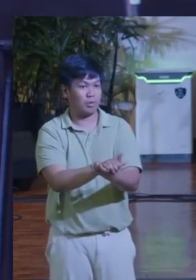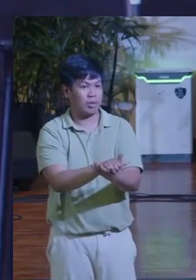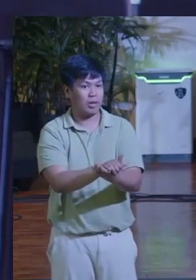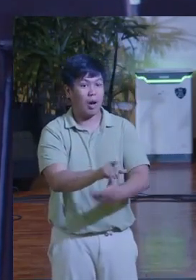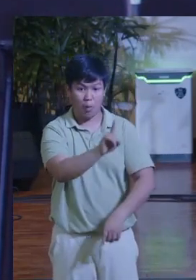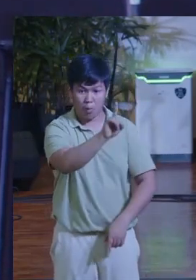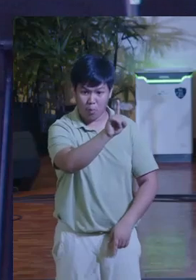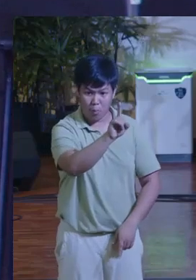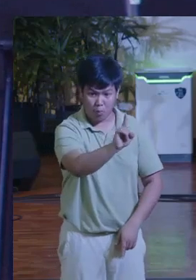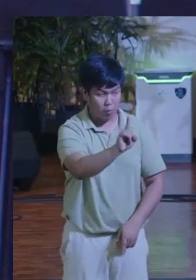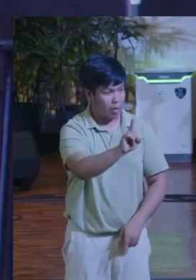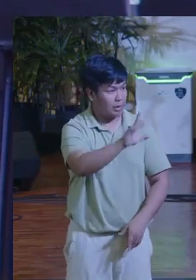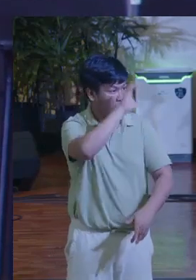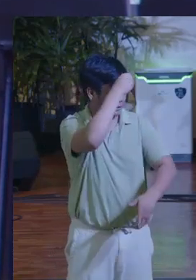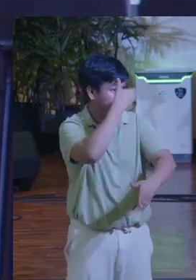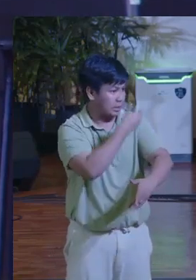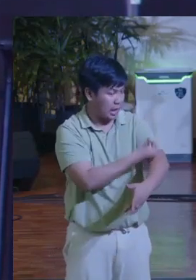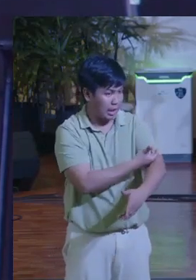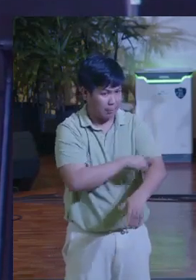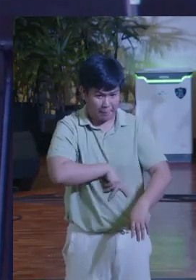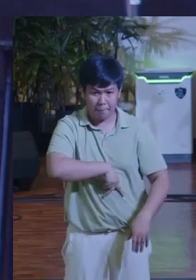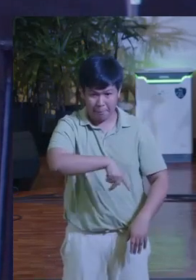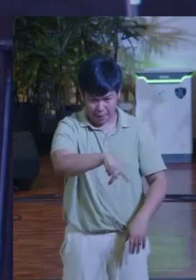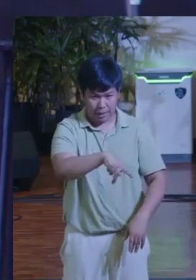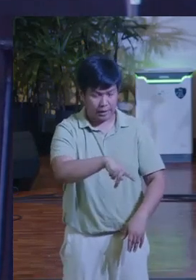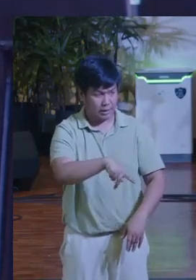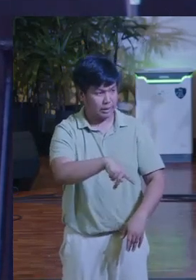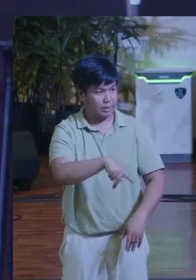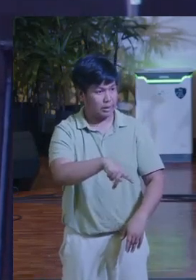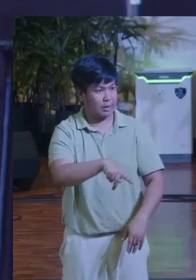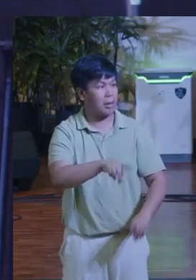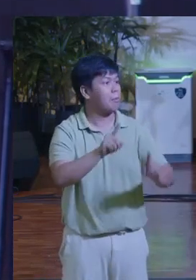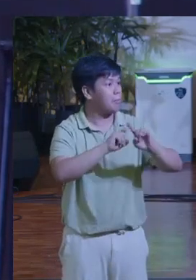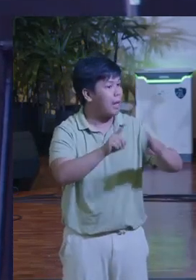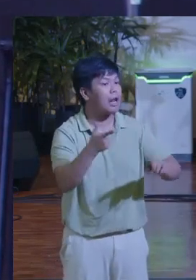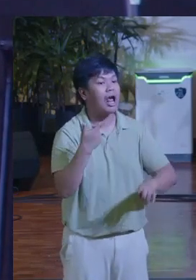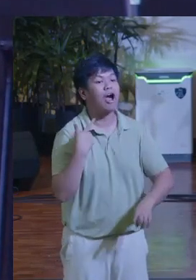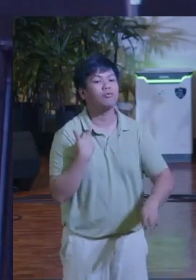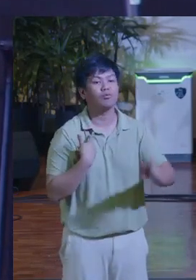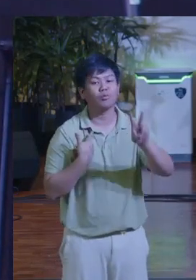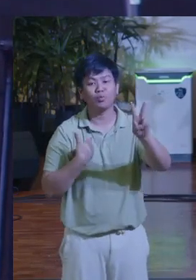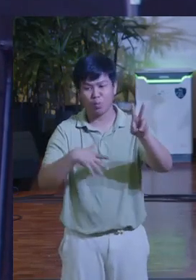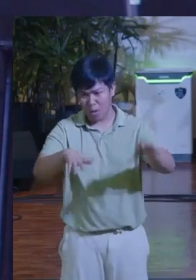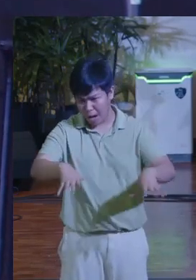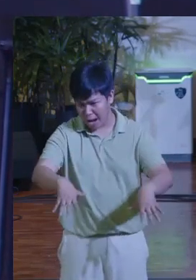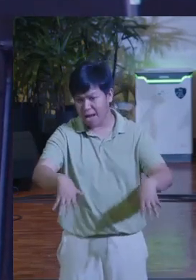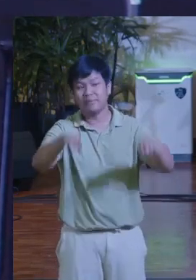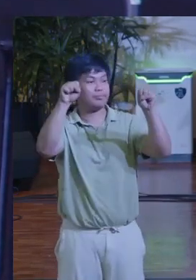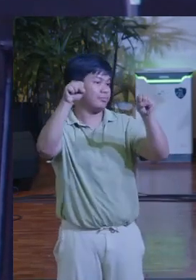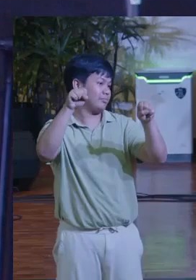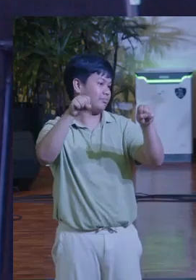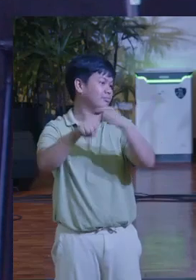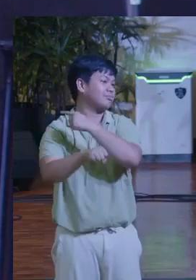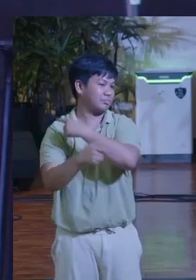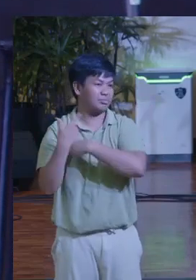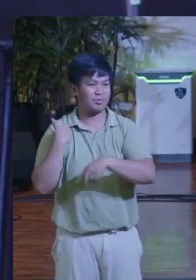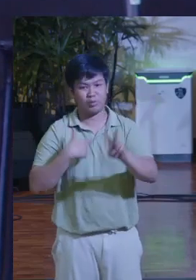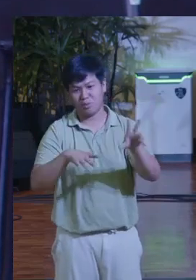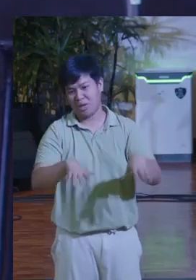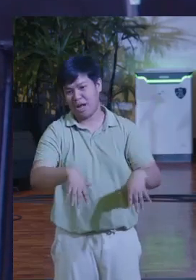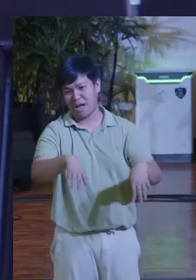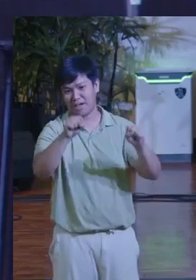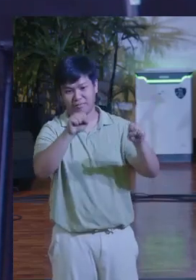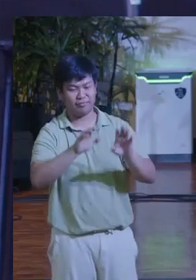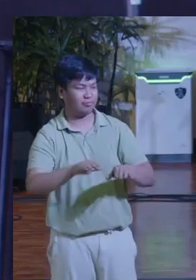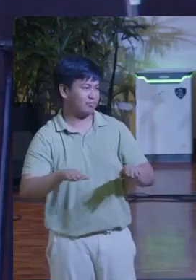biological mother, dahil meron po kaming anak na biological. Siya po ay adoptive mother,